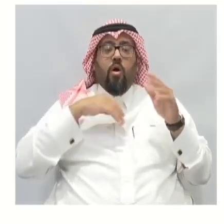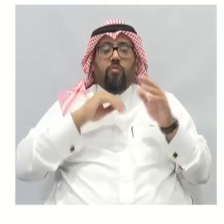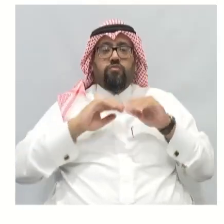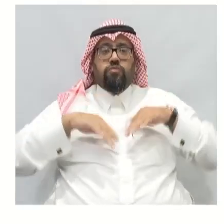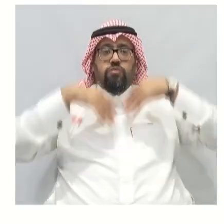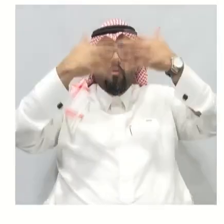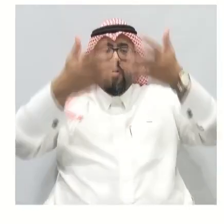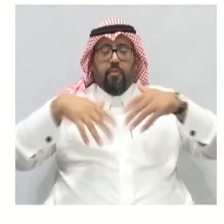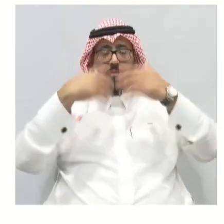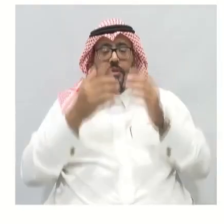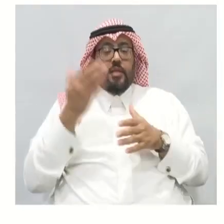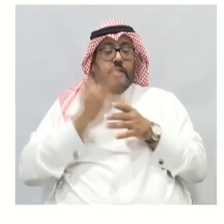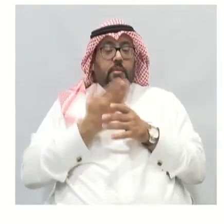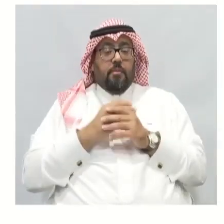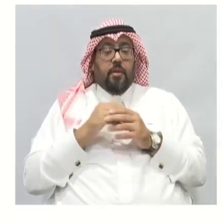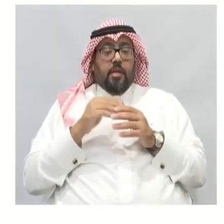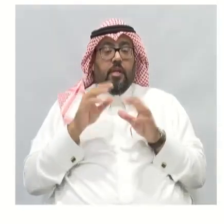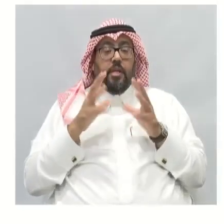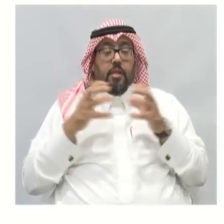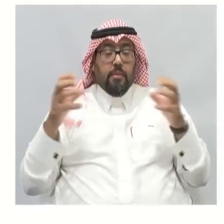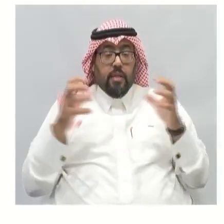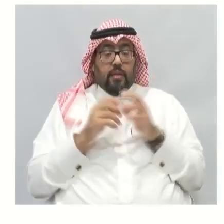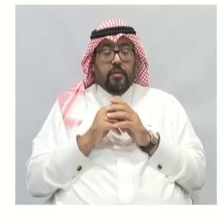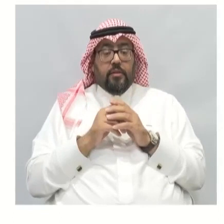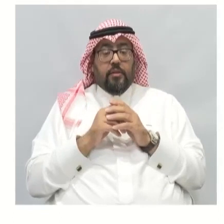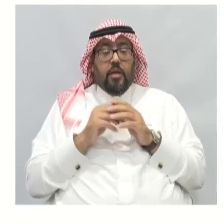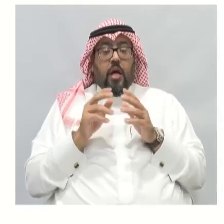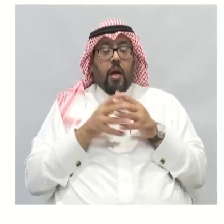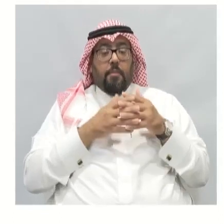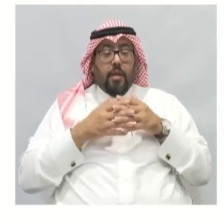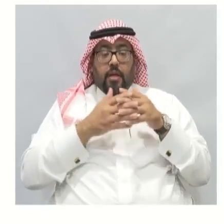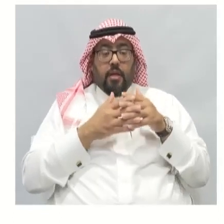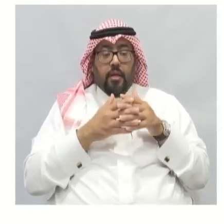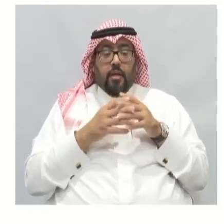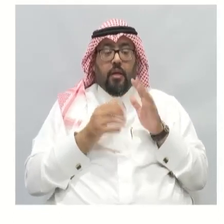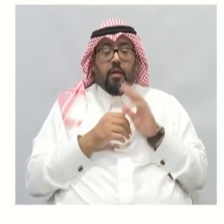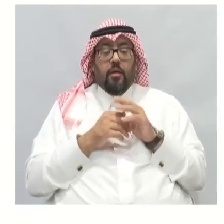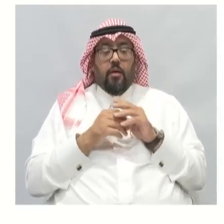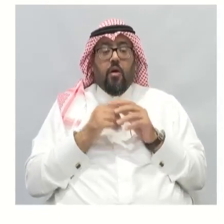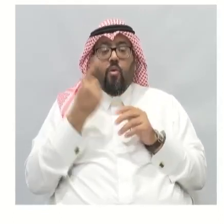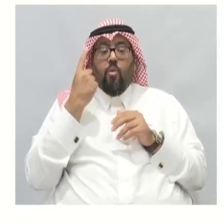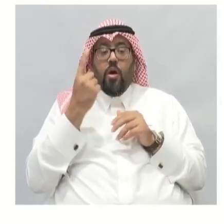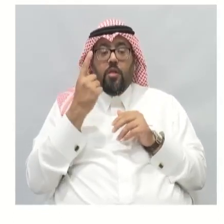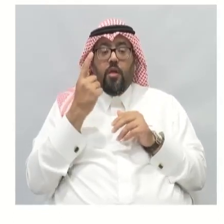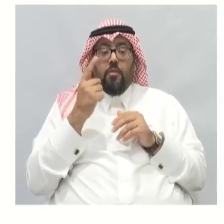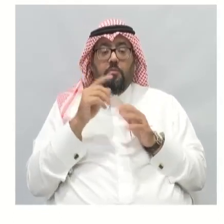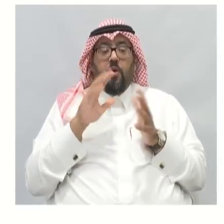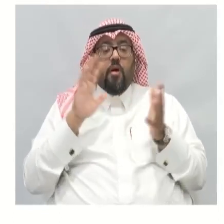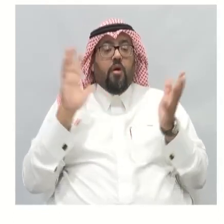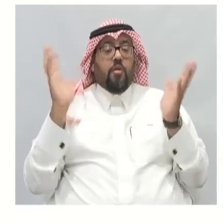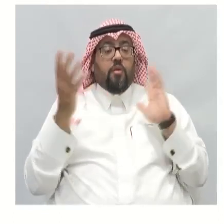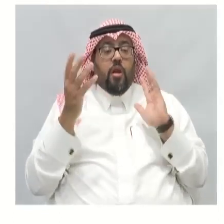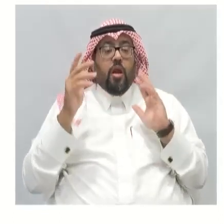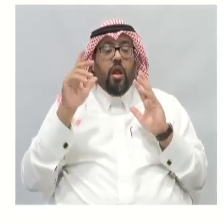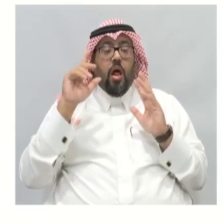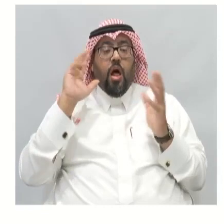الاستوائيه علل تتم تميز الولايات المتحده الامريكيه بانها واحده من اكثر